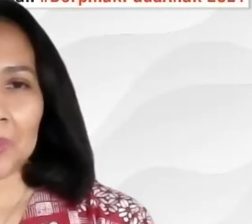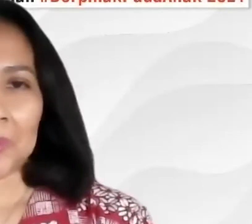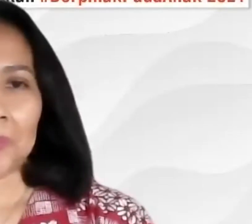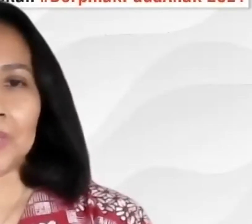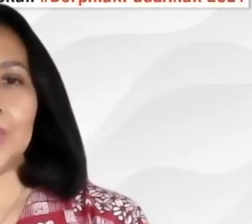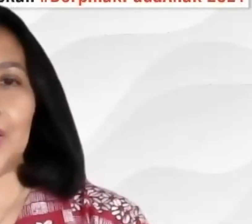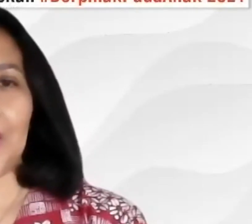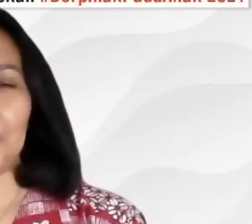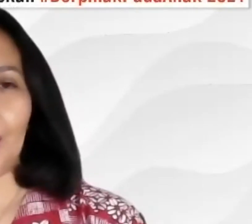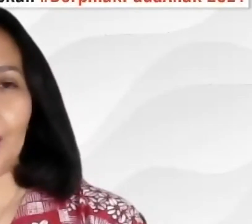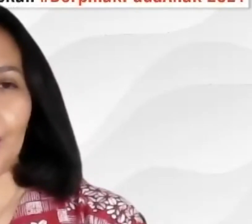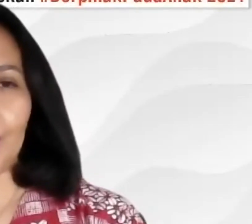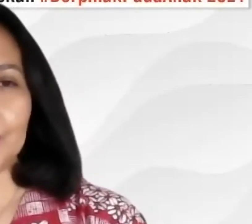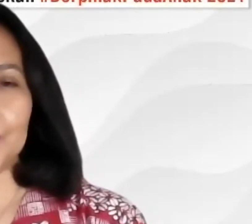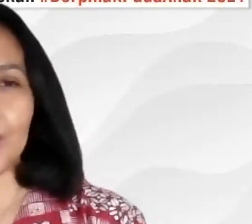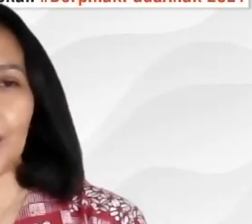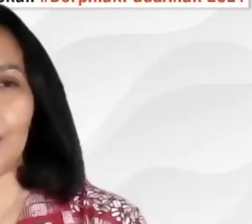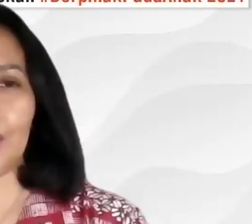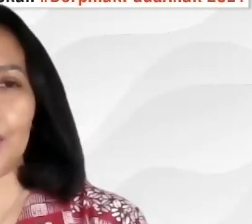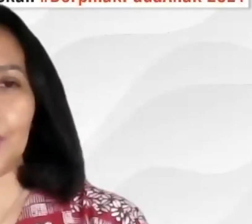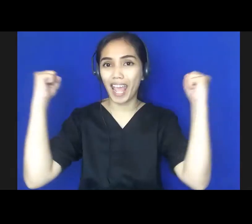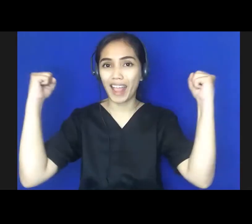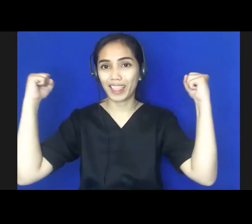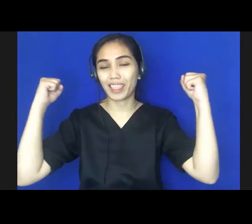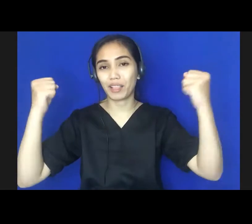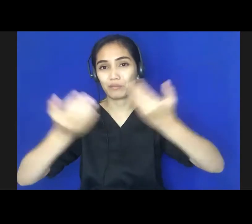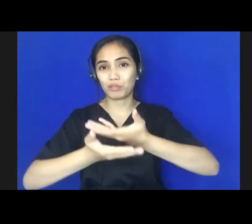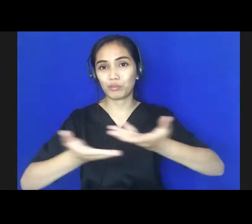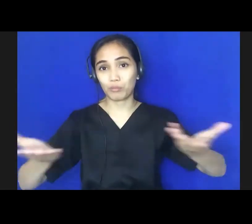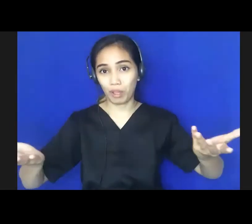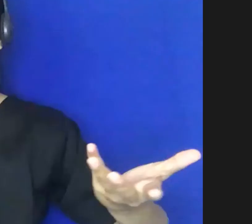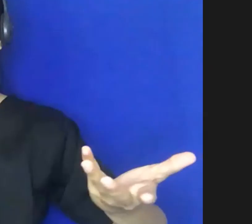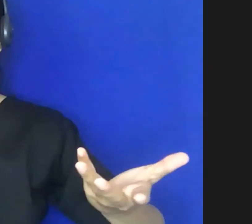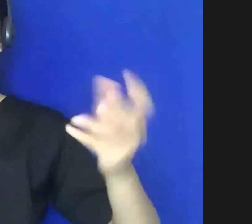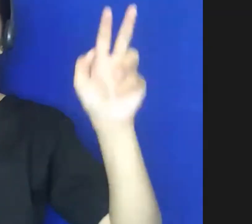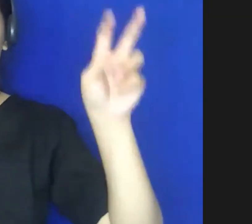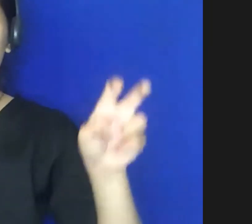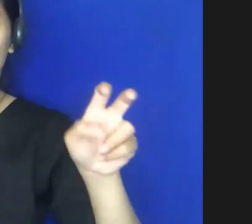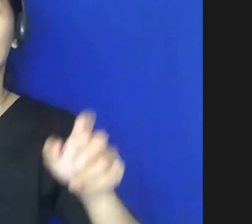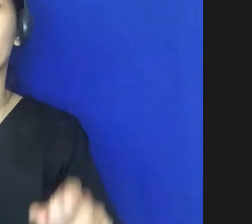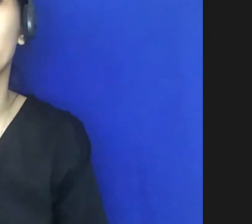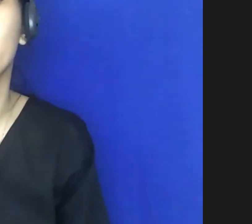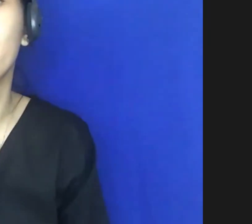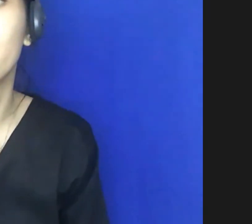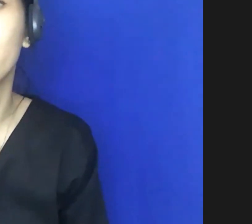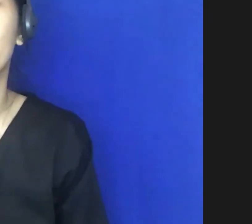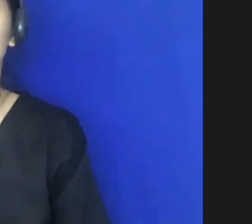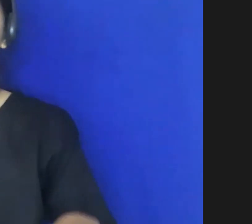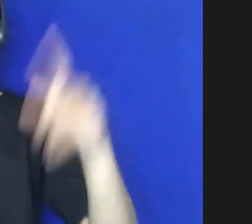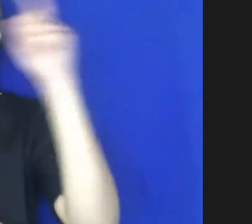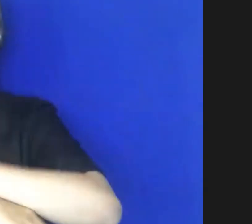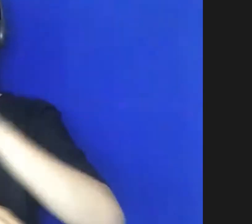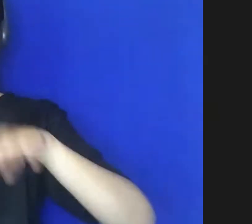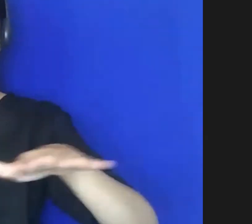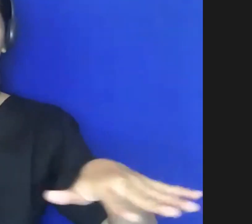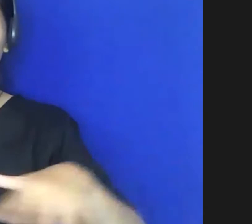semua. Masih dalam rangka perayaan Hari Anak, walaupun sudah berlangsung minggu lalu, saya